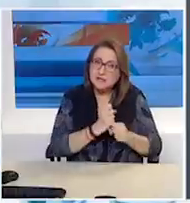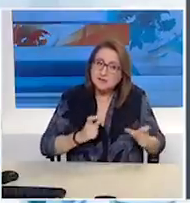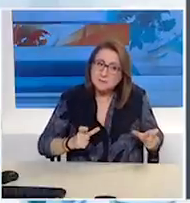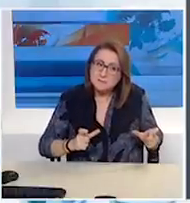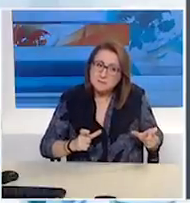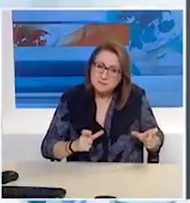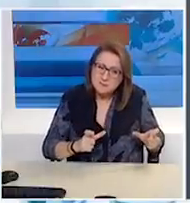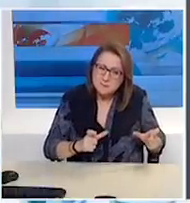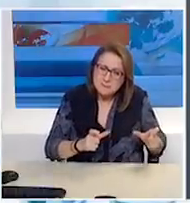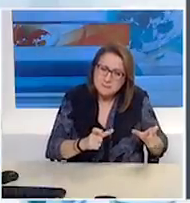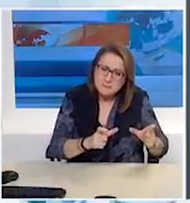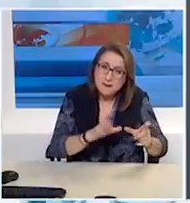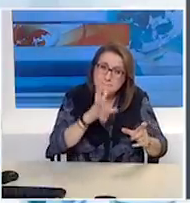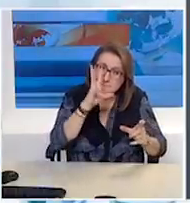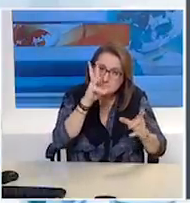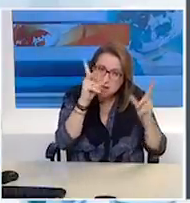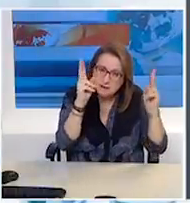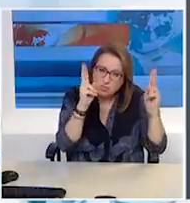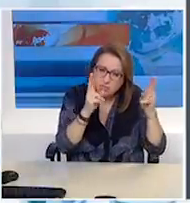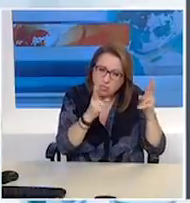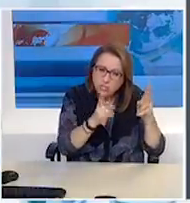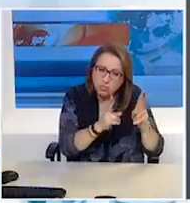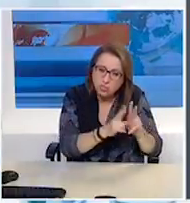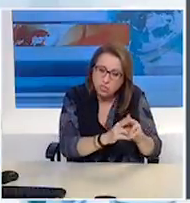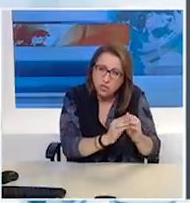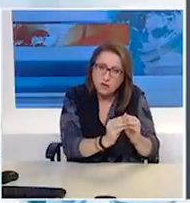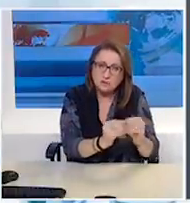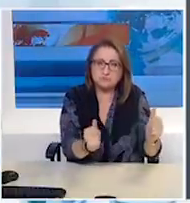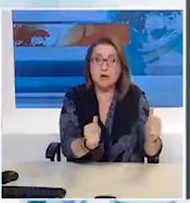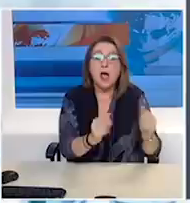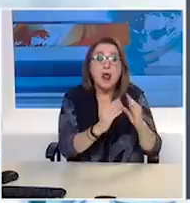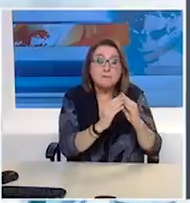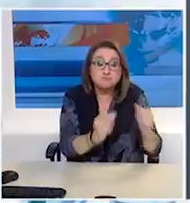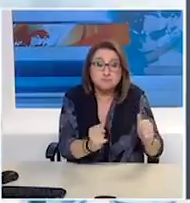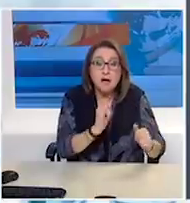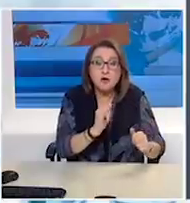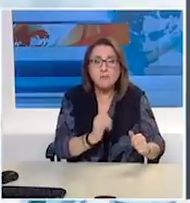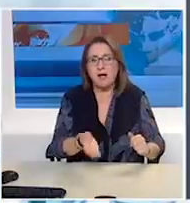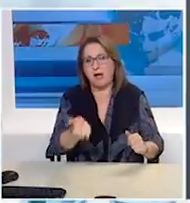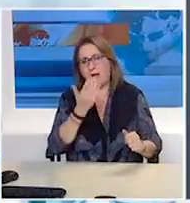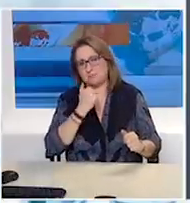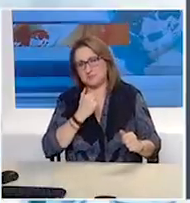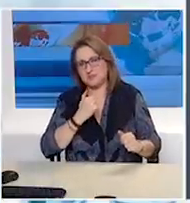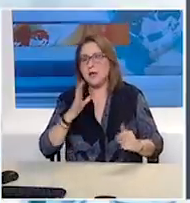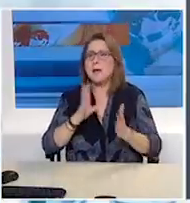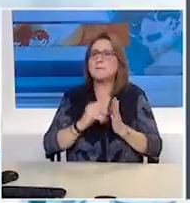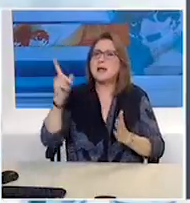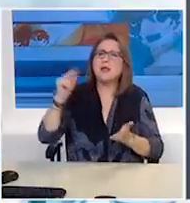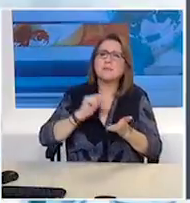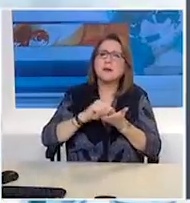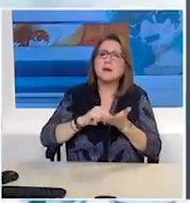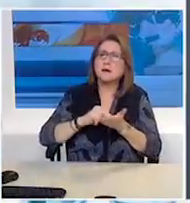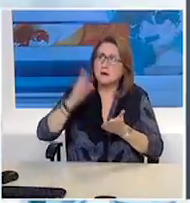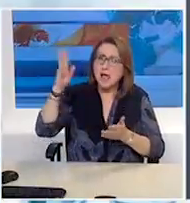σβήνει. Αλλά όμως δεν έχει εξαφανιστεί. Εστίες με ευάλωτους πληθυσμούς, όπως οι οικισμοί Ρωμά στη Λάρισα και